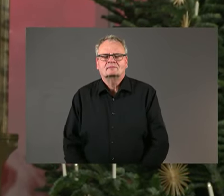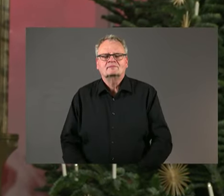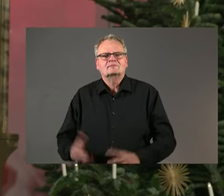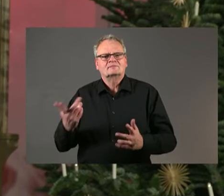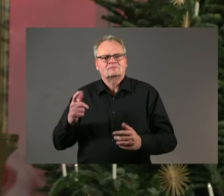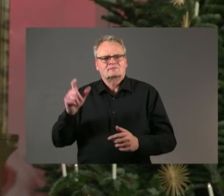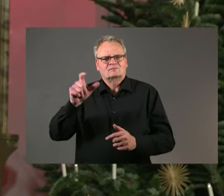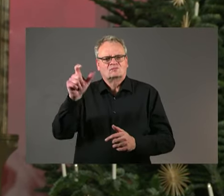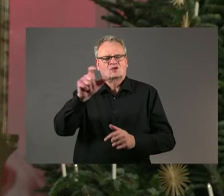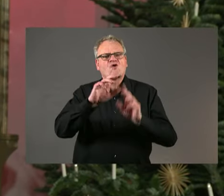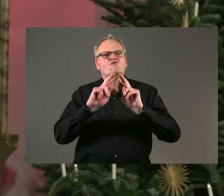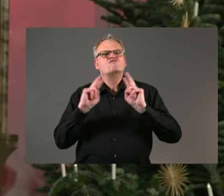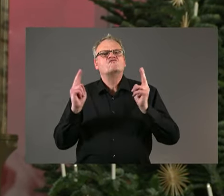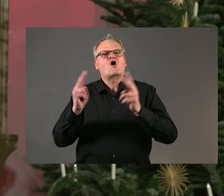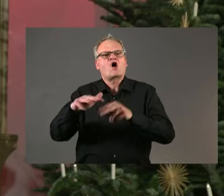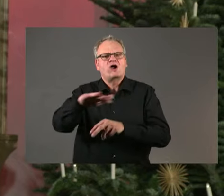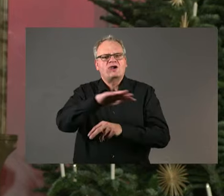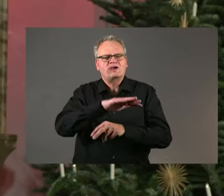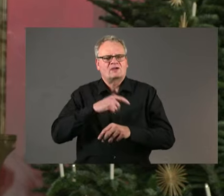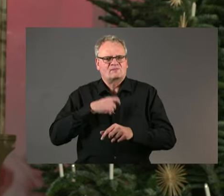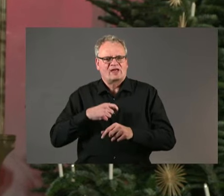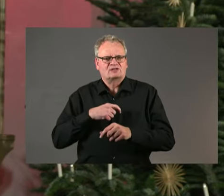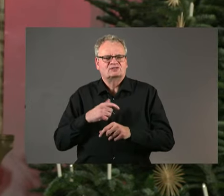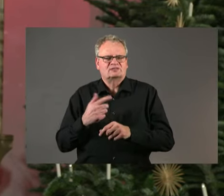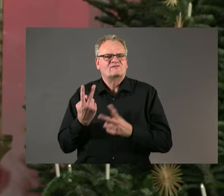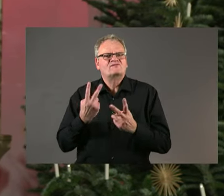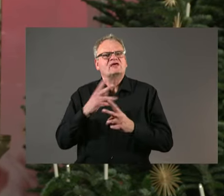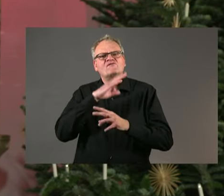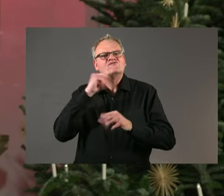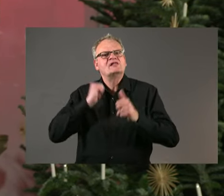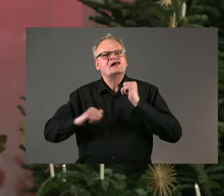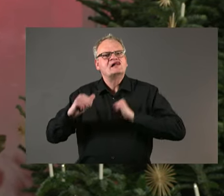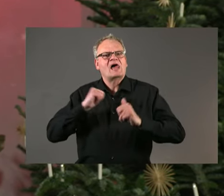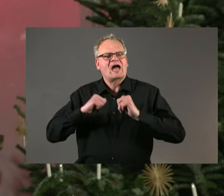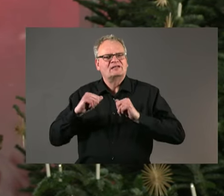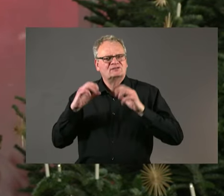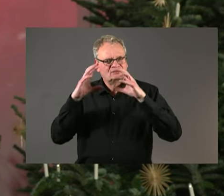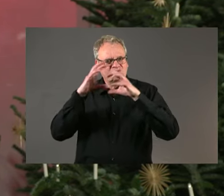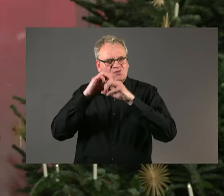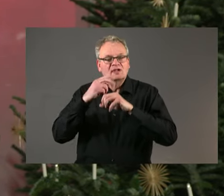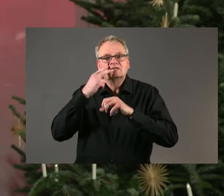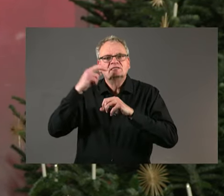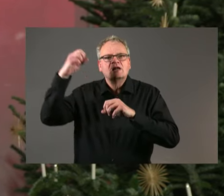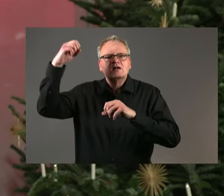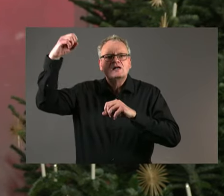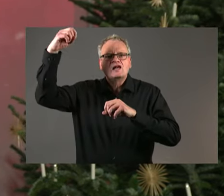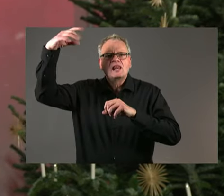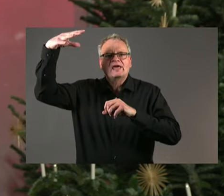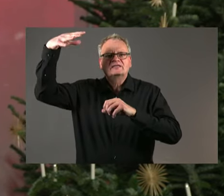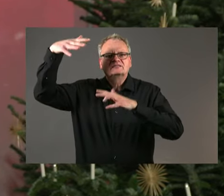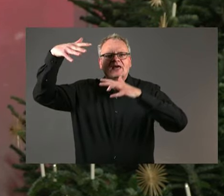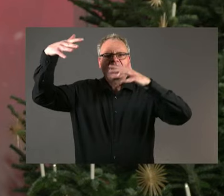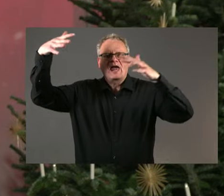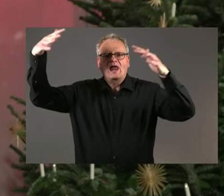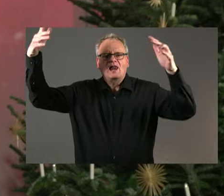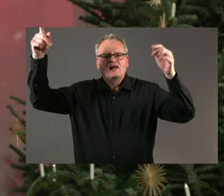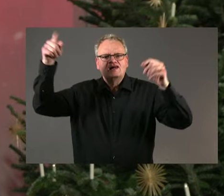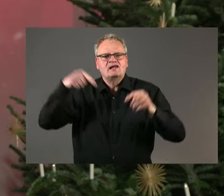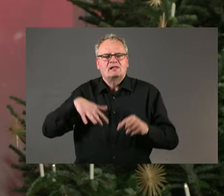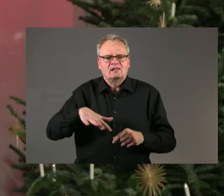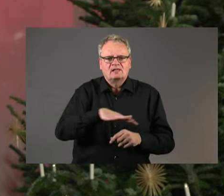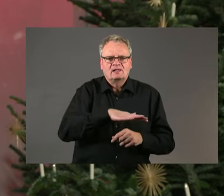Das Volk, das in der Finsternis lebt, sieht ein großes Licht. Und über denen, die im düsteren Land